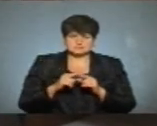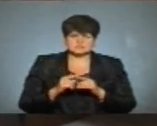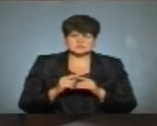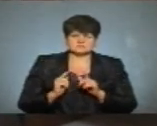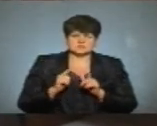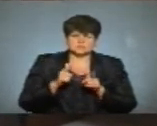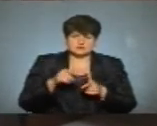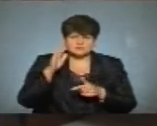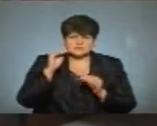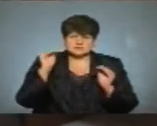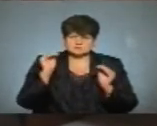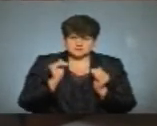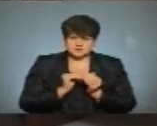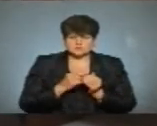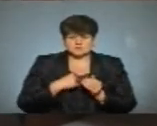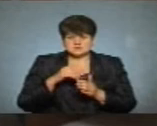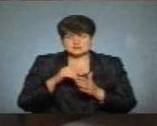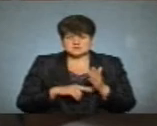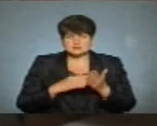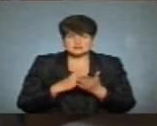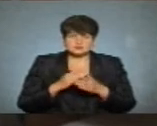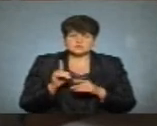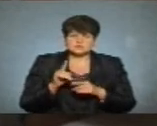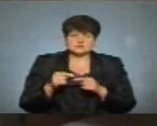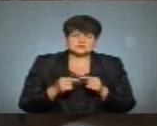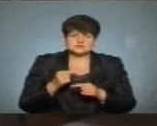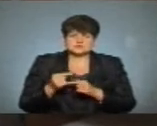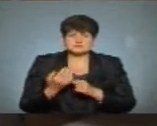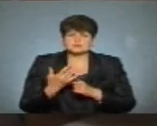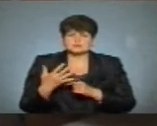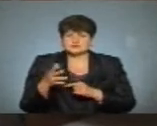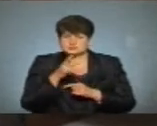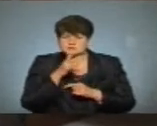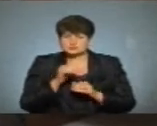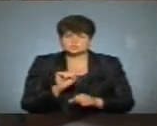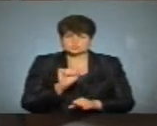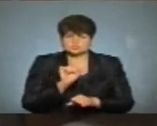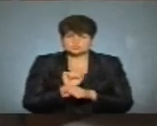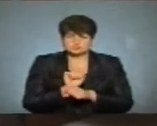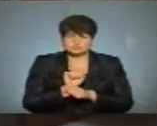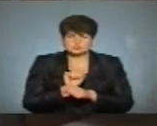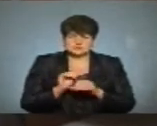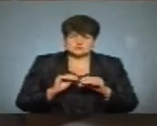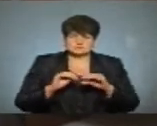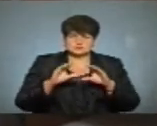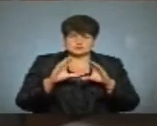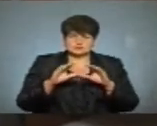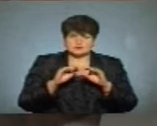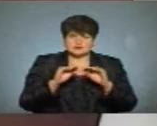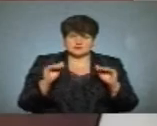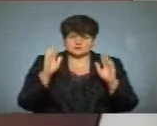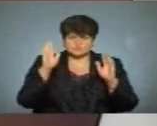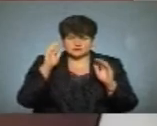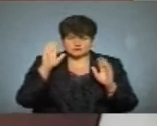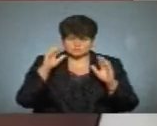Тут у нас є надія, що через деякий час припиниться хвиля підйому, а рівень води буде падати.